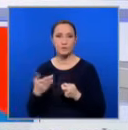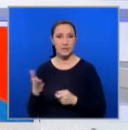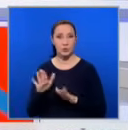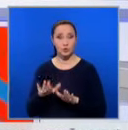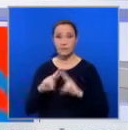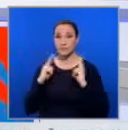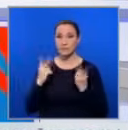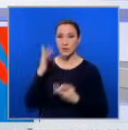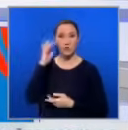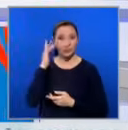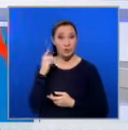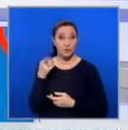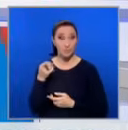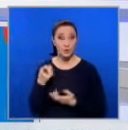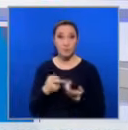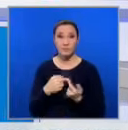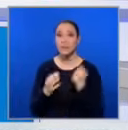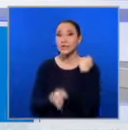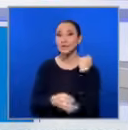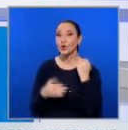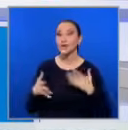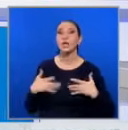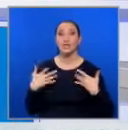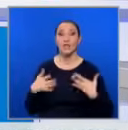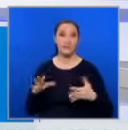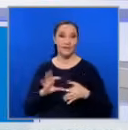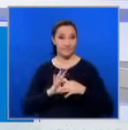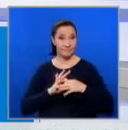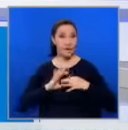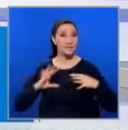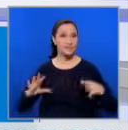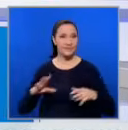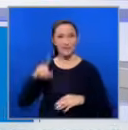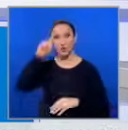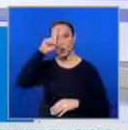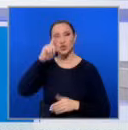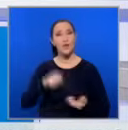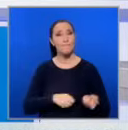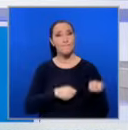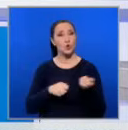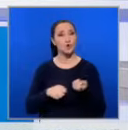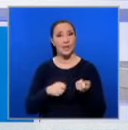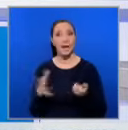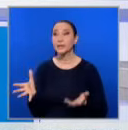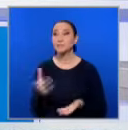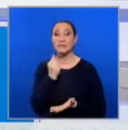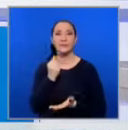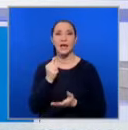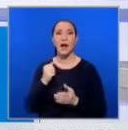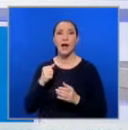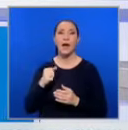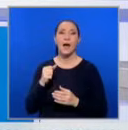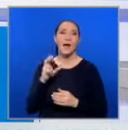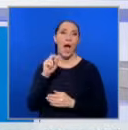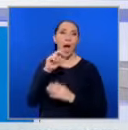Оставаме в света на животните, но този път историята е с щастлива развръзка. Столични пожарникари спасиха катерица,